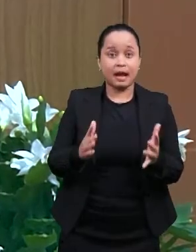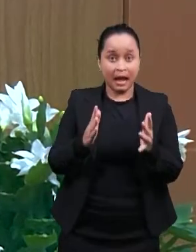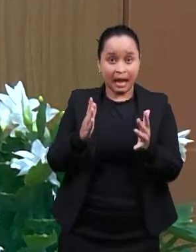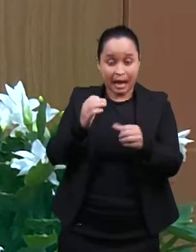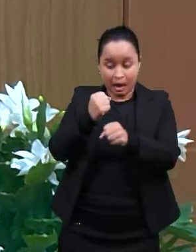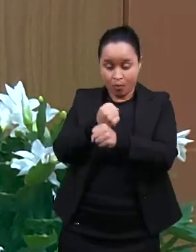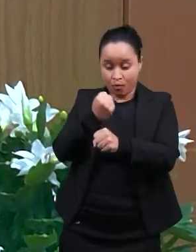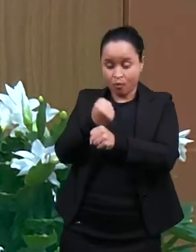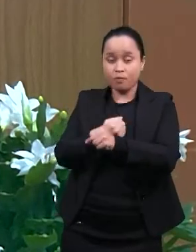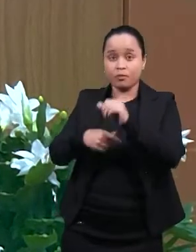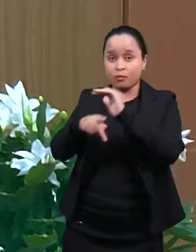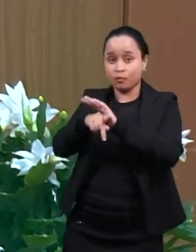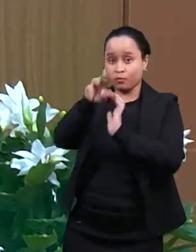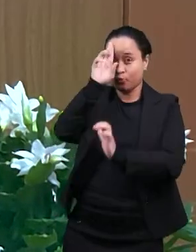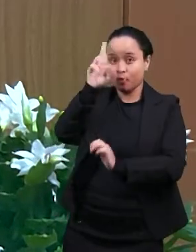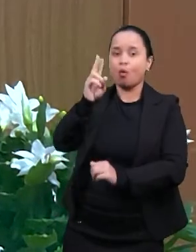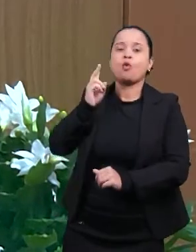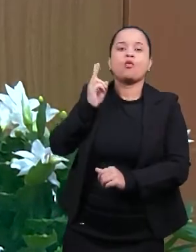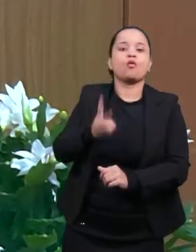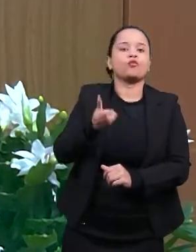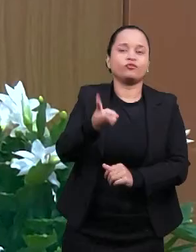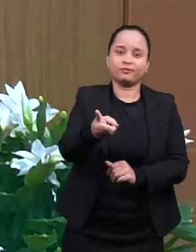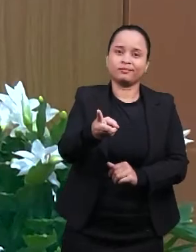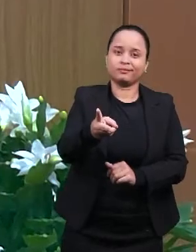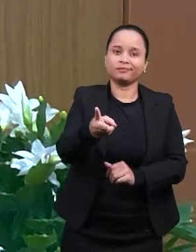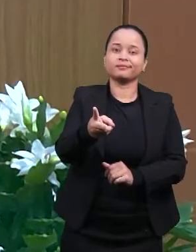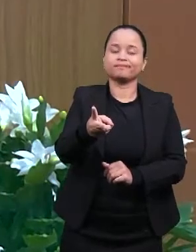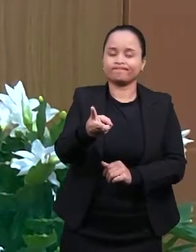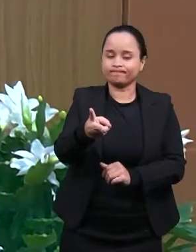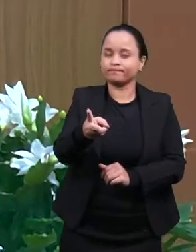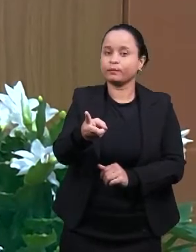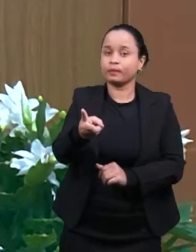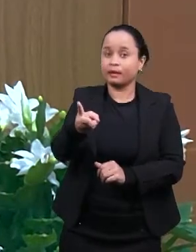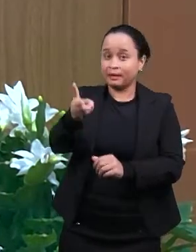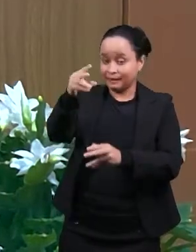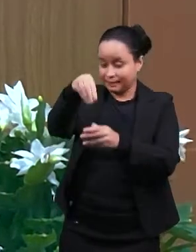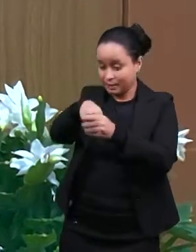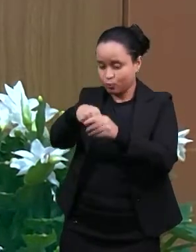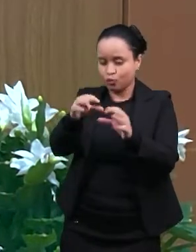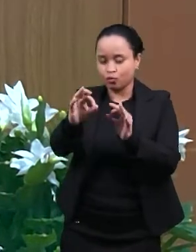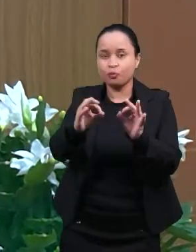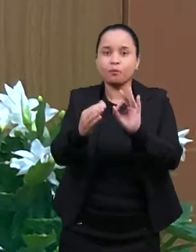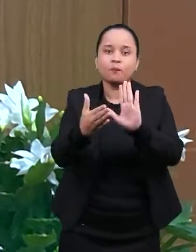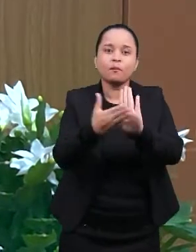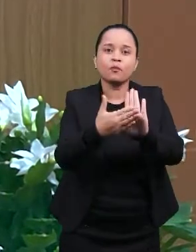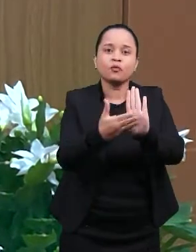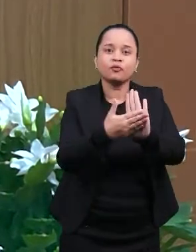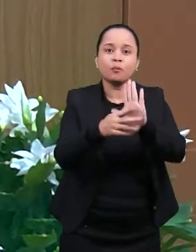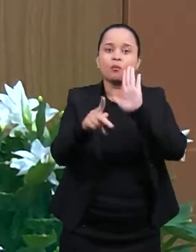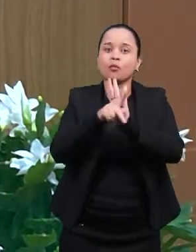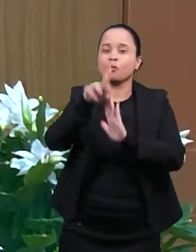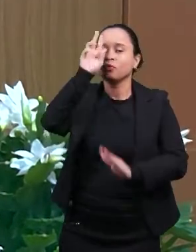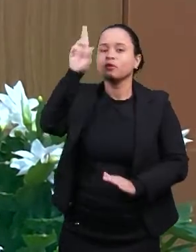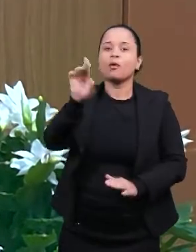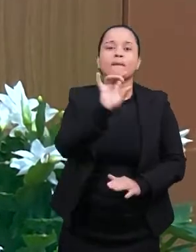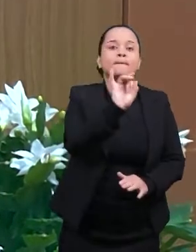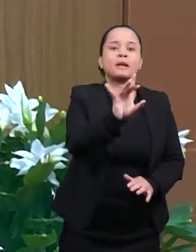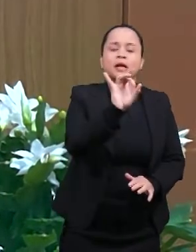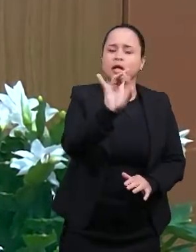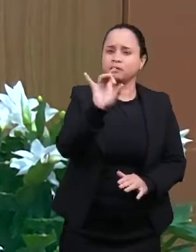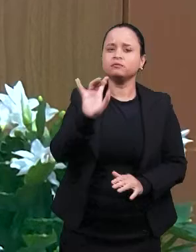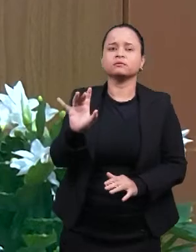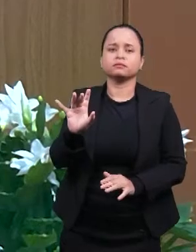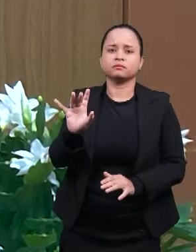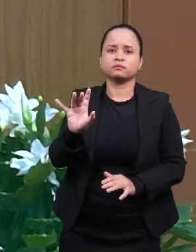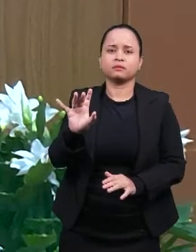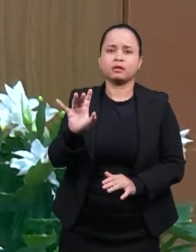маршировать, чтобы она продолжала исполнять тот проект, который Господь определил для нас. И